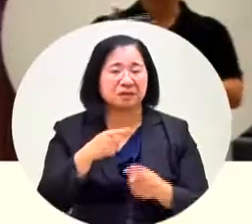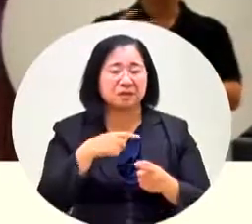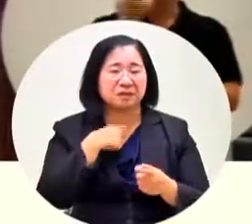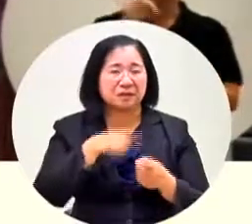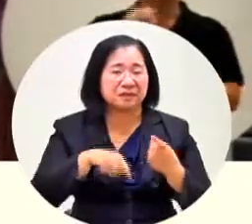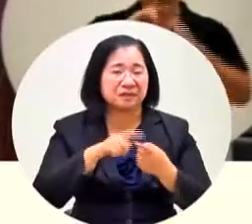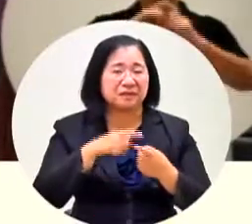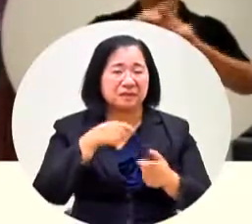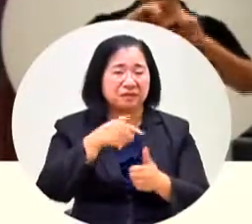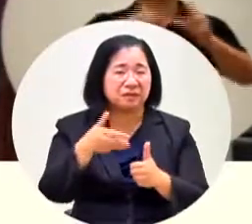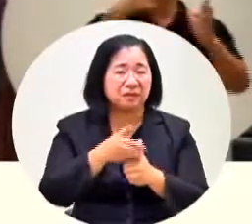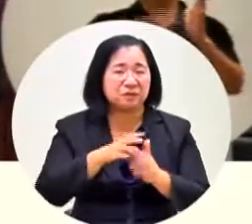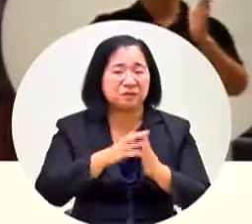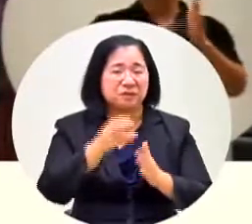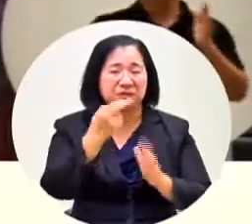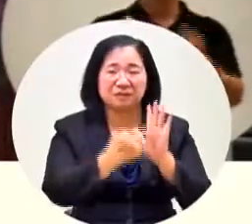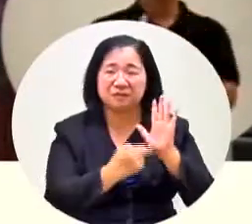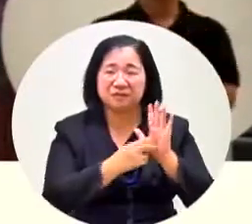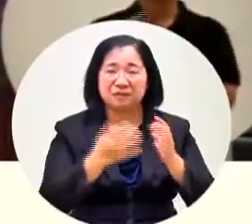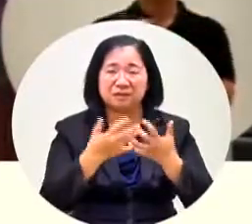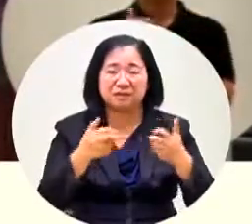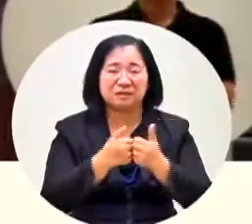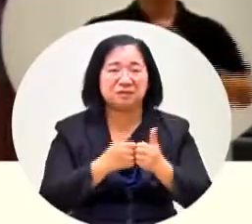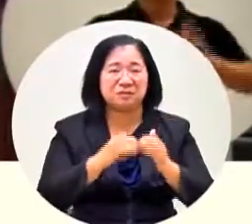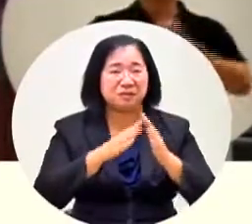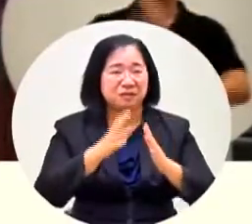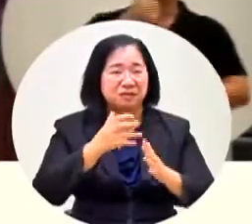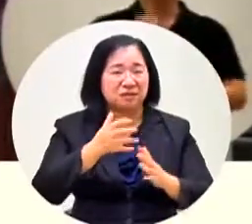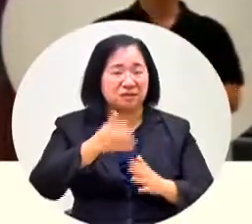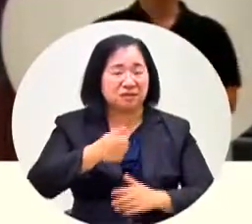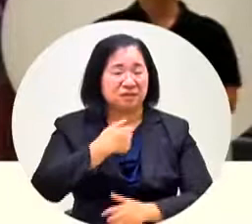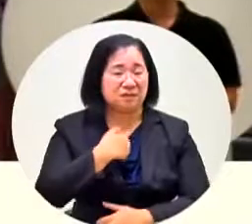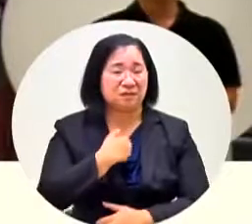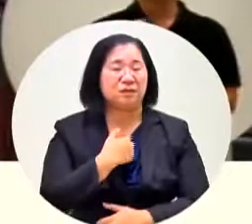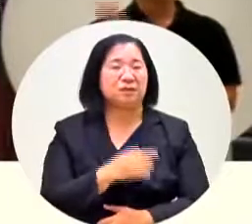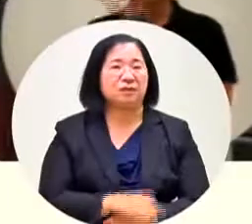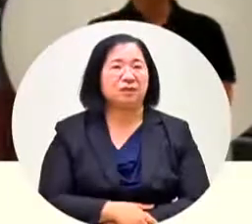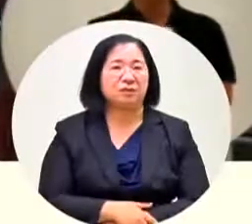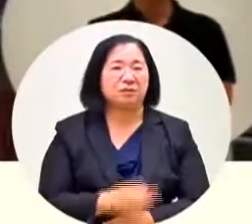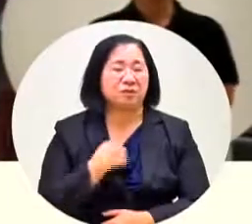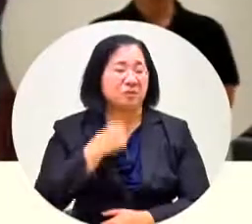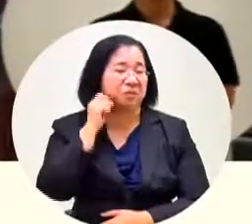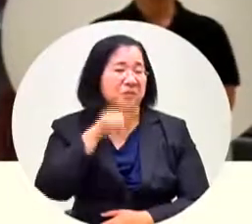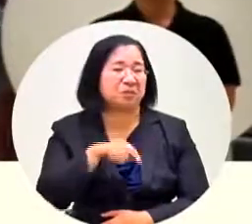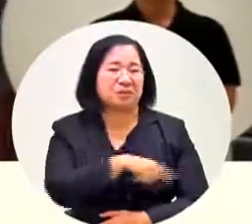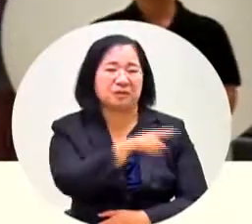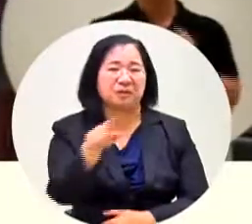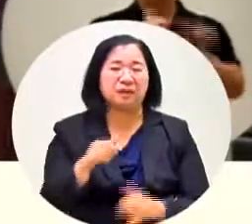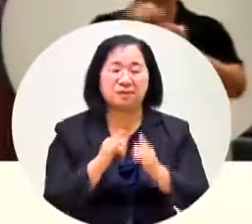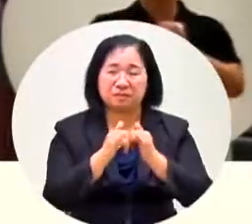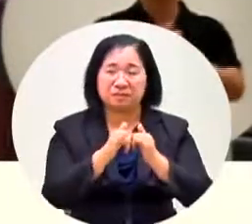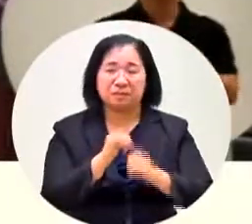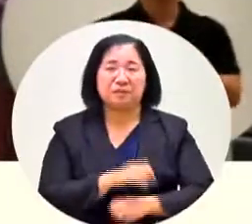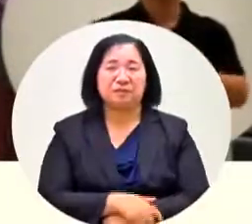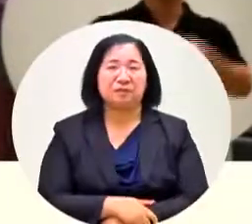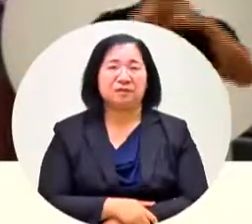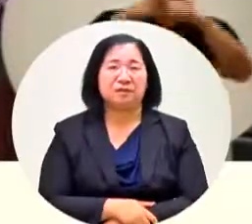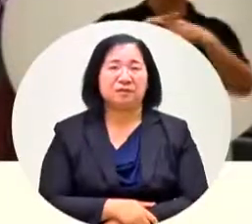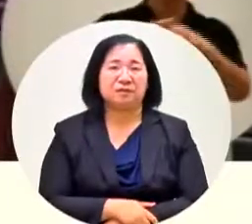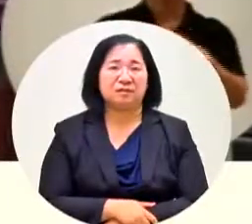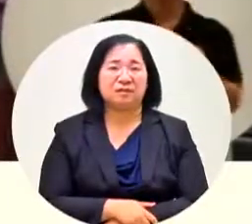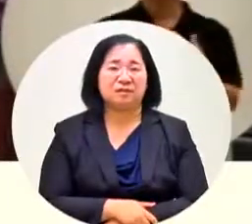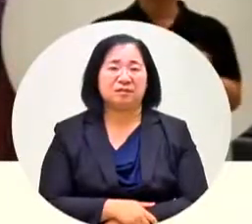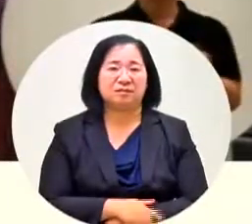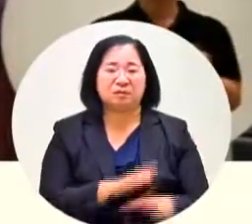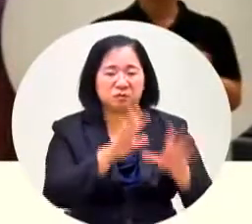一点好吗？把声音放到最大。好，我现在。好 放这个。 不过我认为是不是应该成也